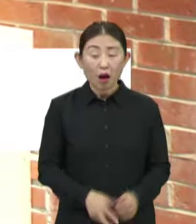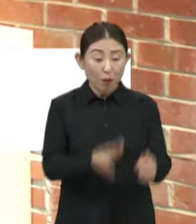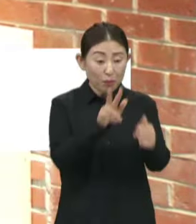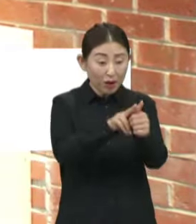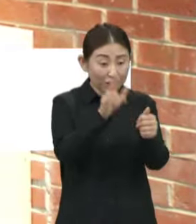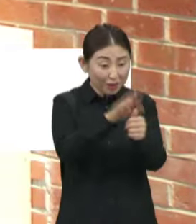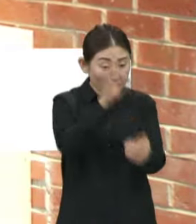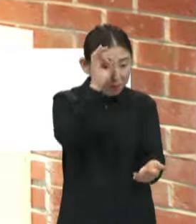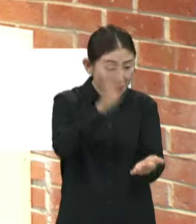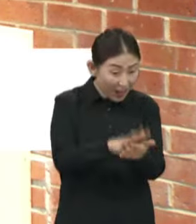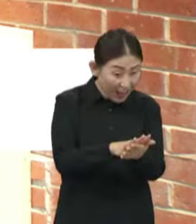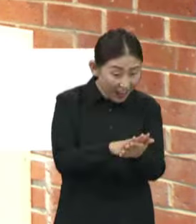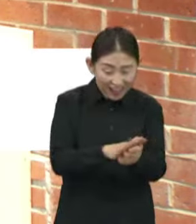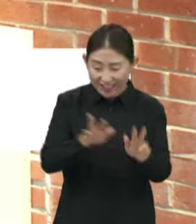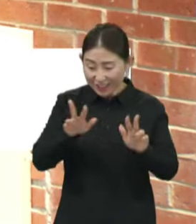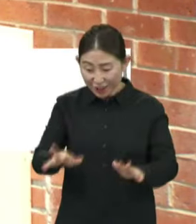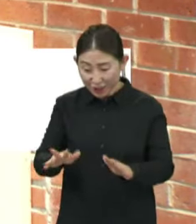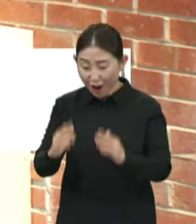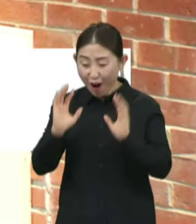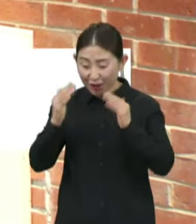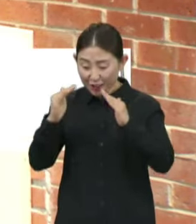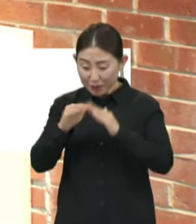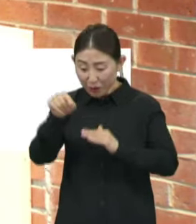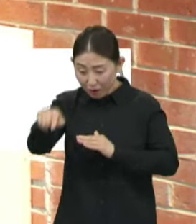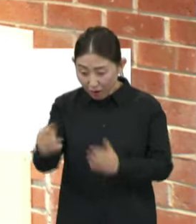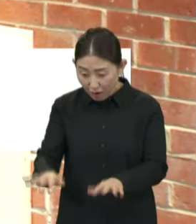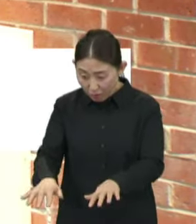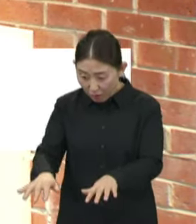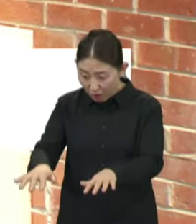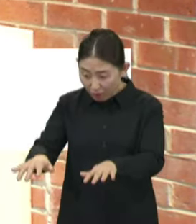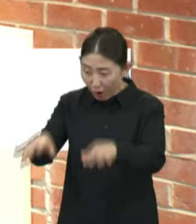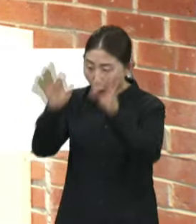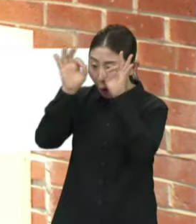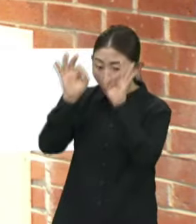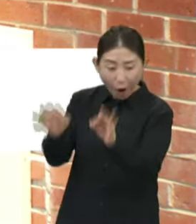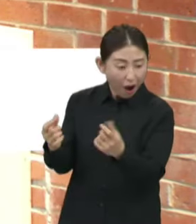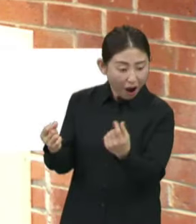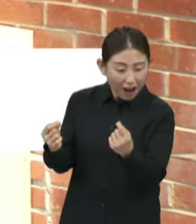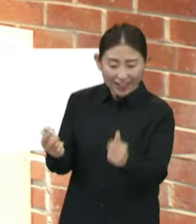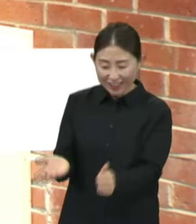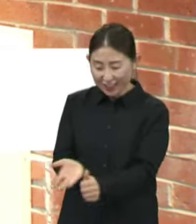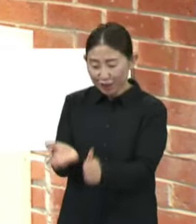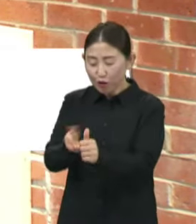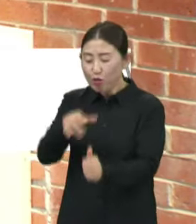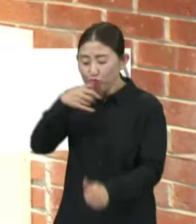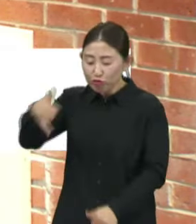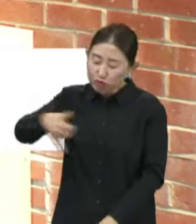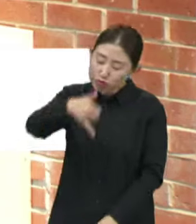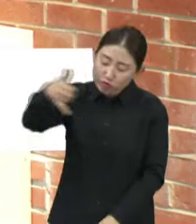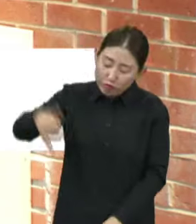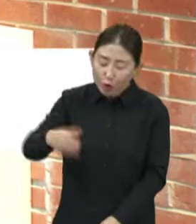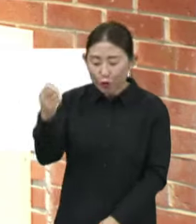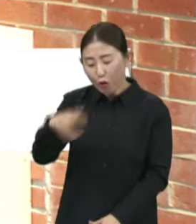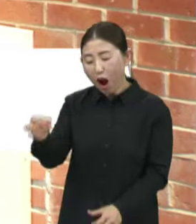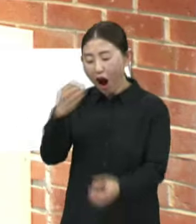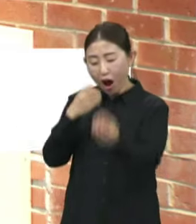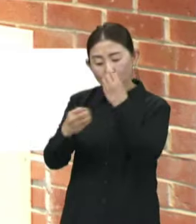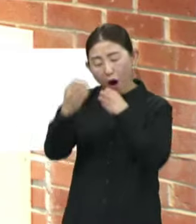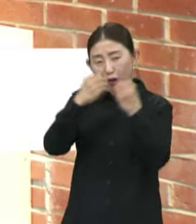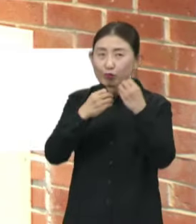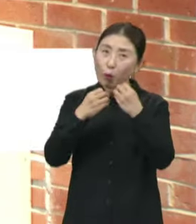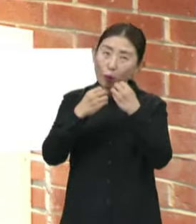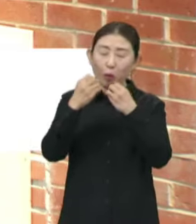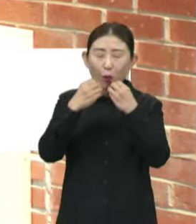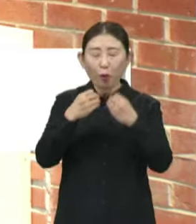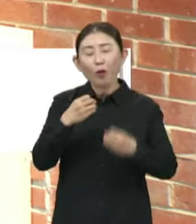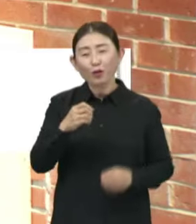있었던 그런 채소들을 이제 여기에서도 직접 자라는 과정들을 보고 직접 재배하고 먹어보면서 뭔가 다양한 식감들을 느낄